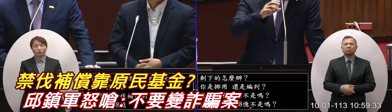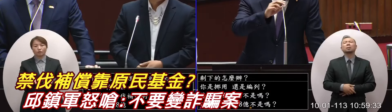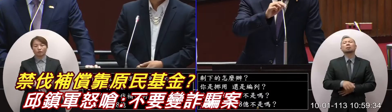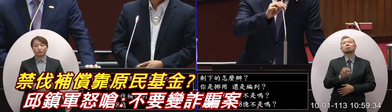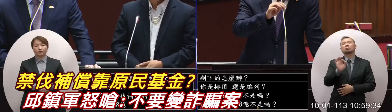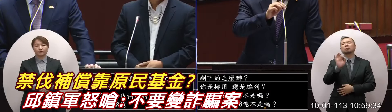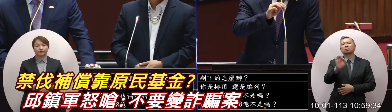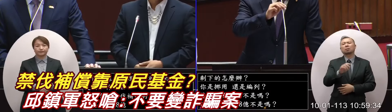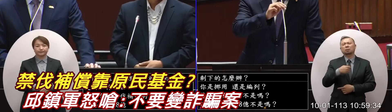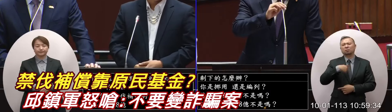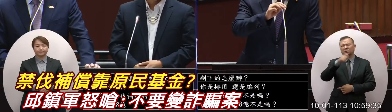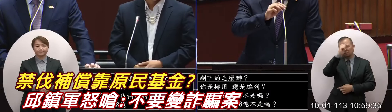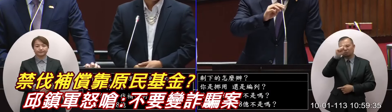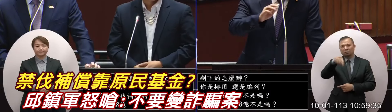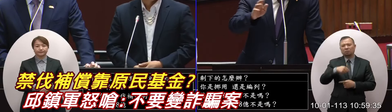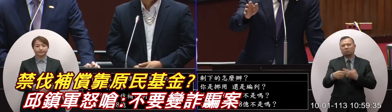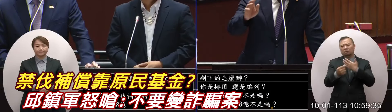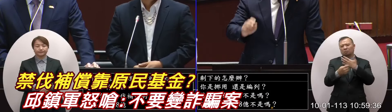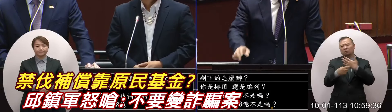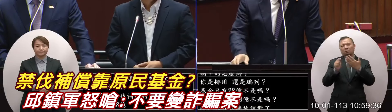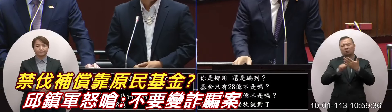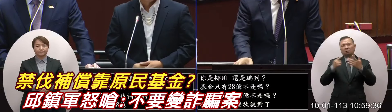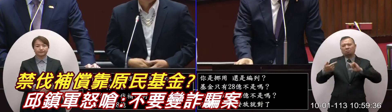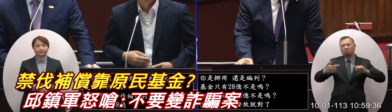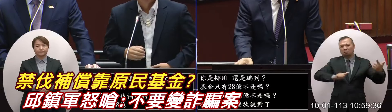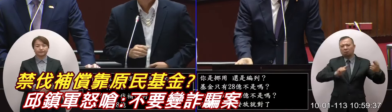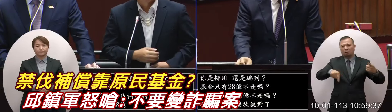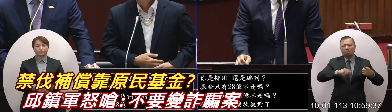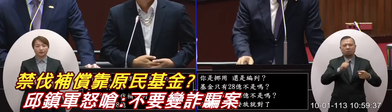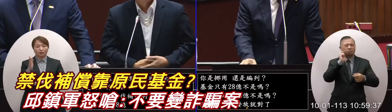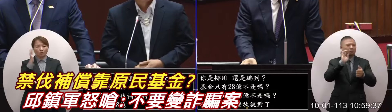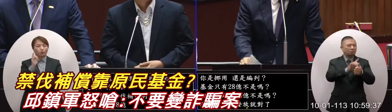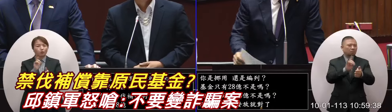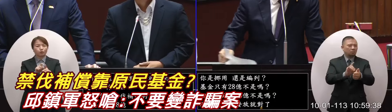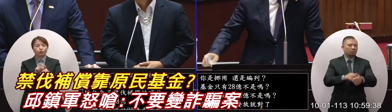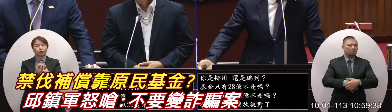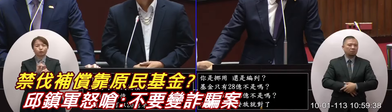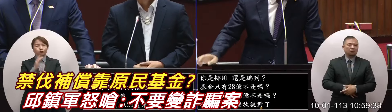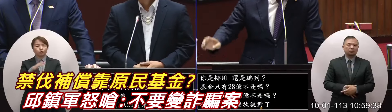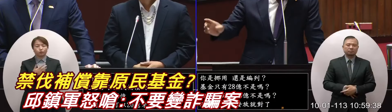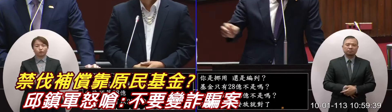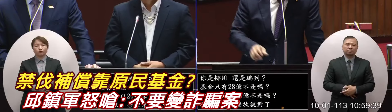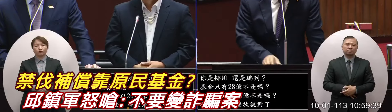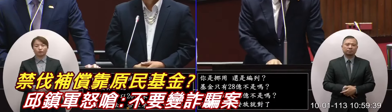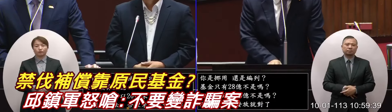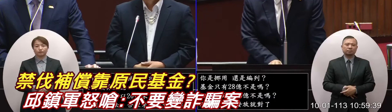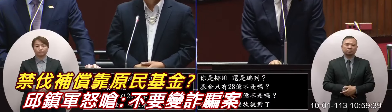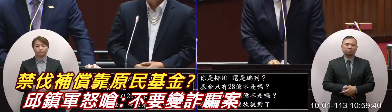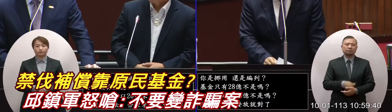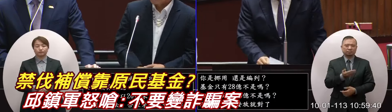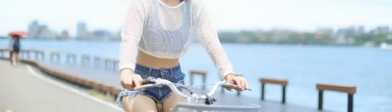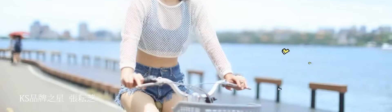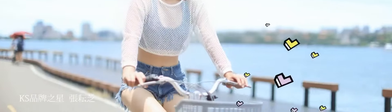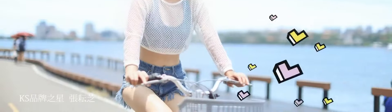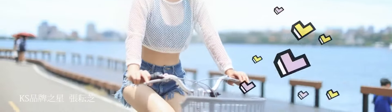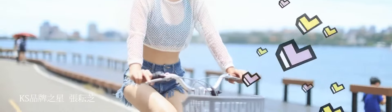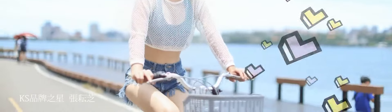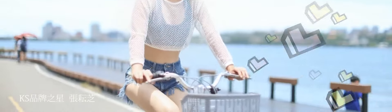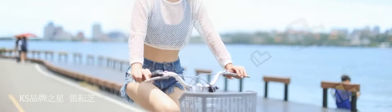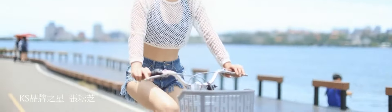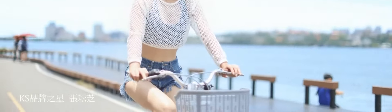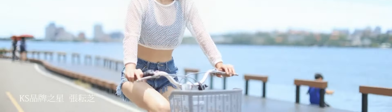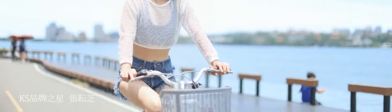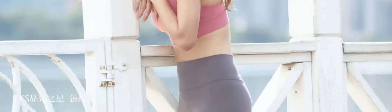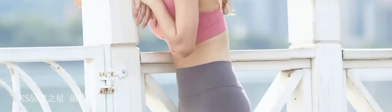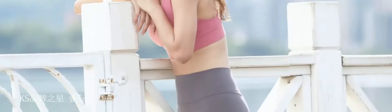希望这变成一个诈骗案了，好不好？好，我希望说这个事情赶快。 政府不会诈骗，是。 好，让请回哈。 朋友都知